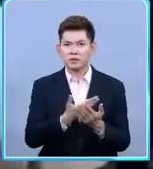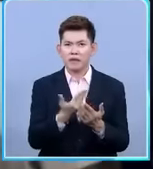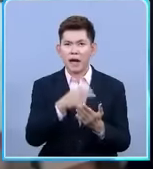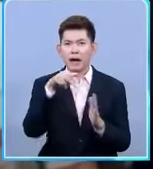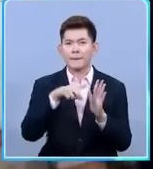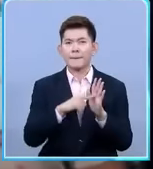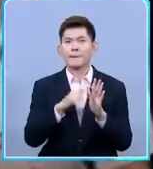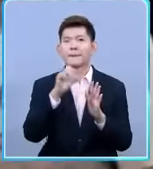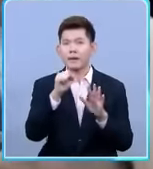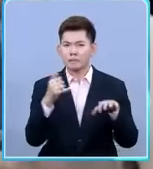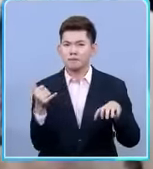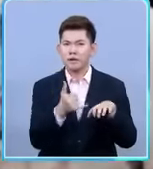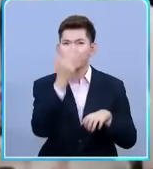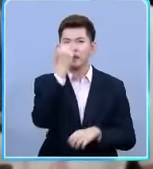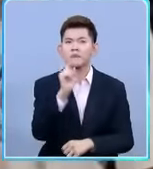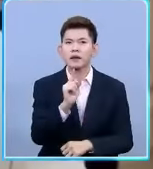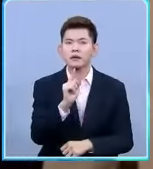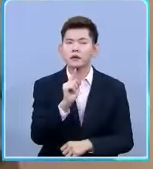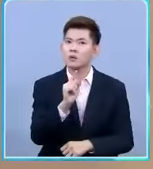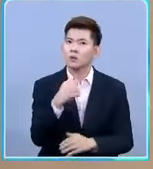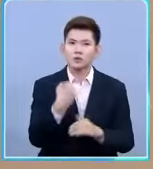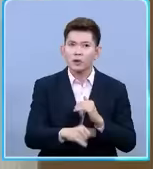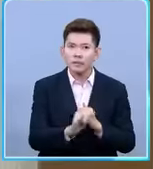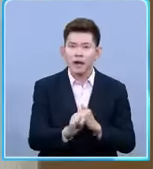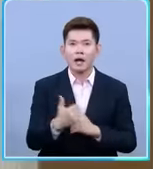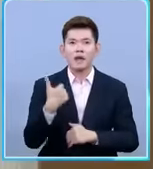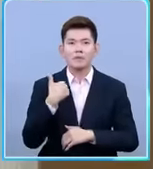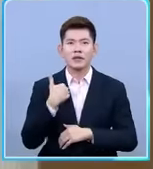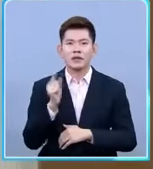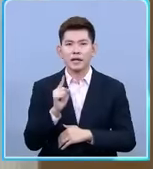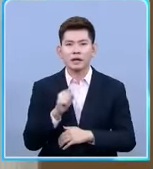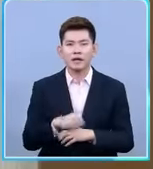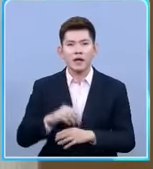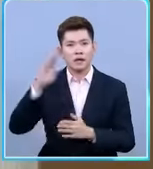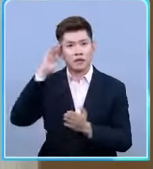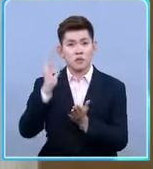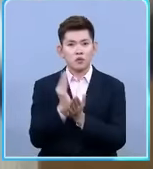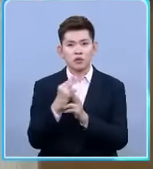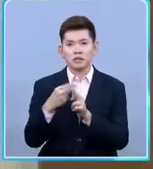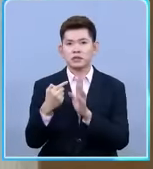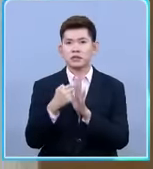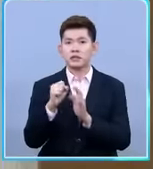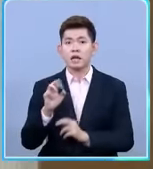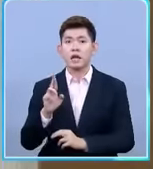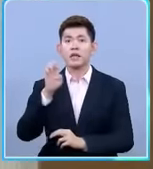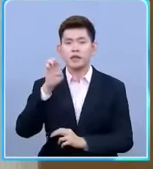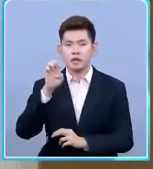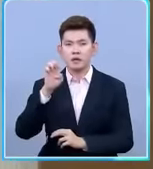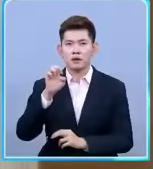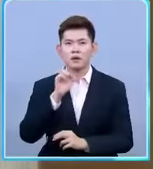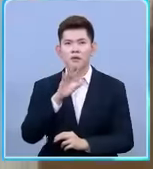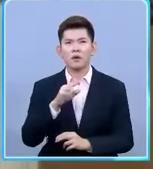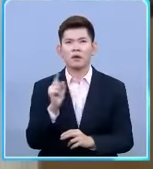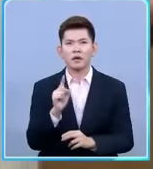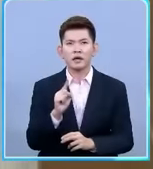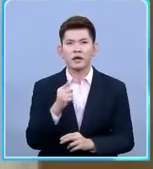มีการพาดพิงถึงพลตำรวจเอกเสรีพิสุทธิ์ด้วย ใช่นะก็มีการแบบไปเรียกกันใช่ไหมครับว่าสันขวานอะไรต่างๆซึ่งเจ้